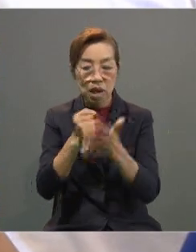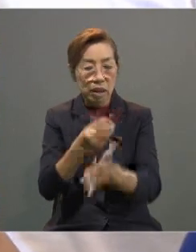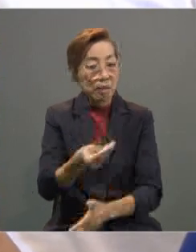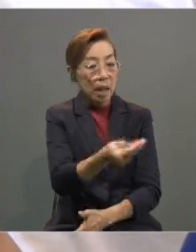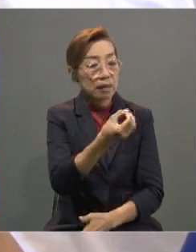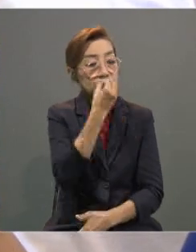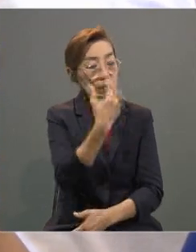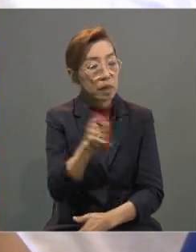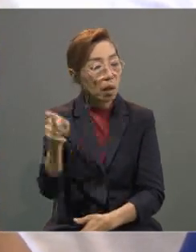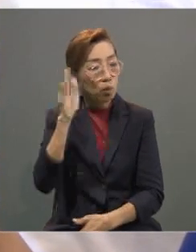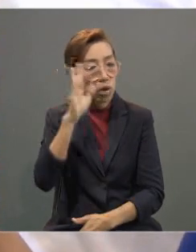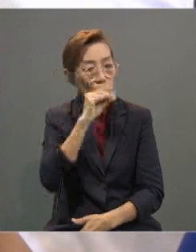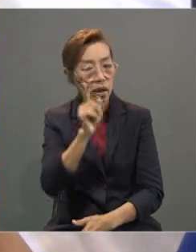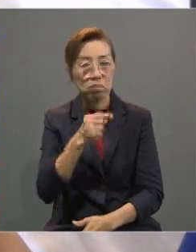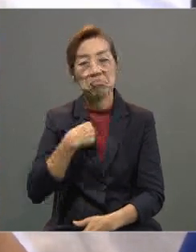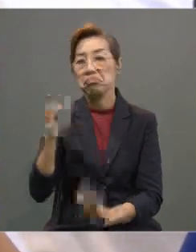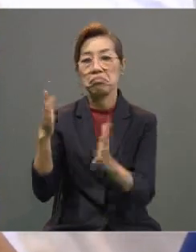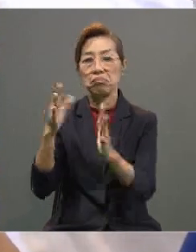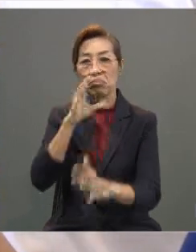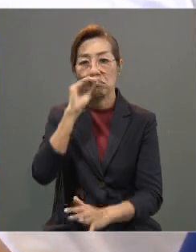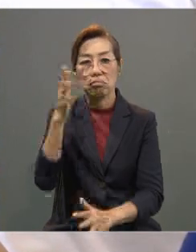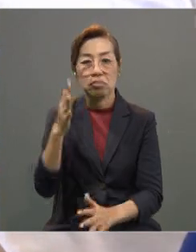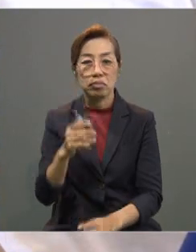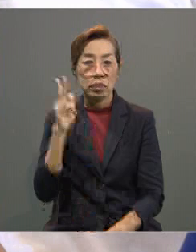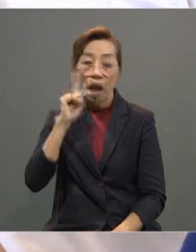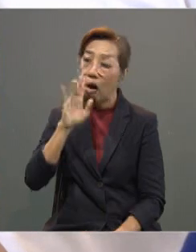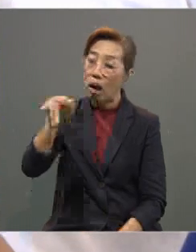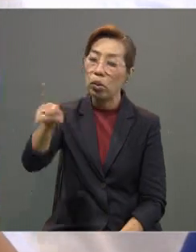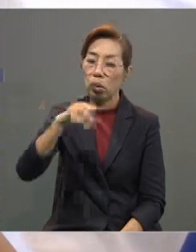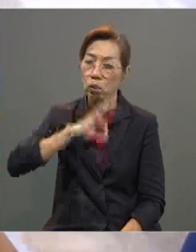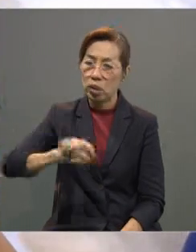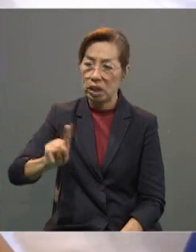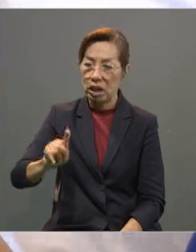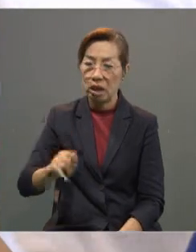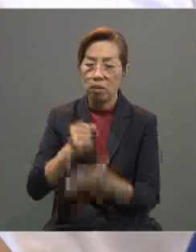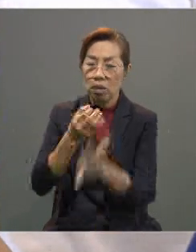ไม่ได้พูดอะไรค่ะ แล้วหลังจากนั้นเรารู้สึกยังไงว่าการเป็นอะ